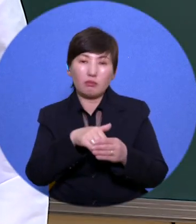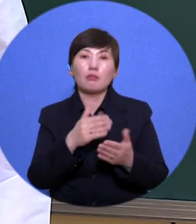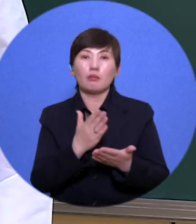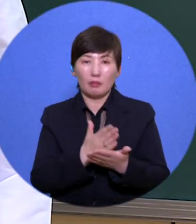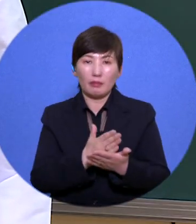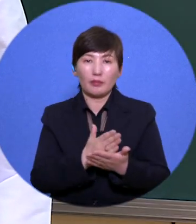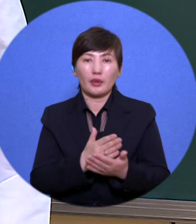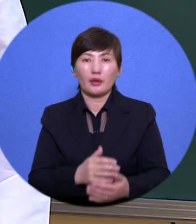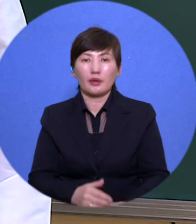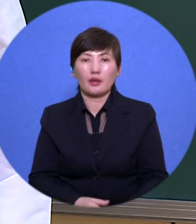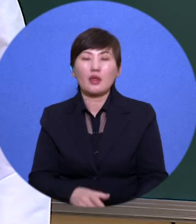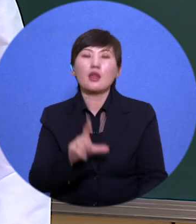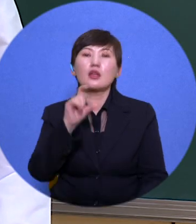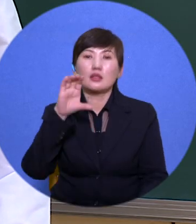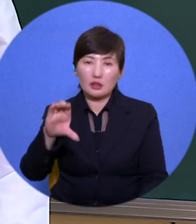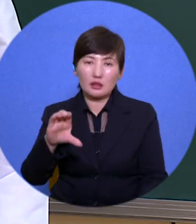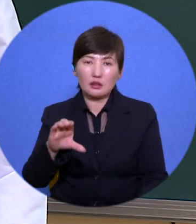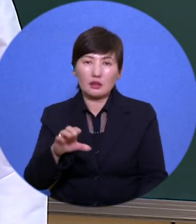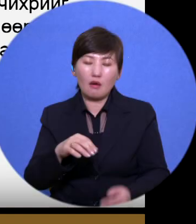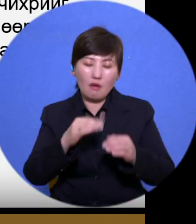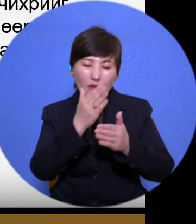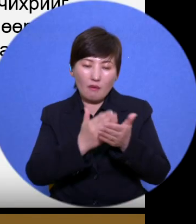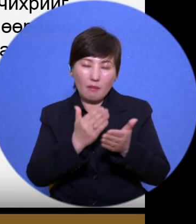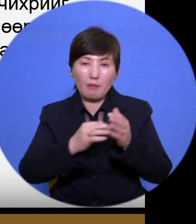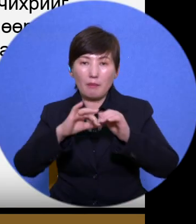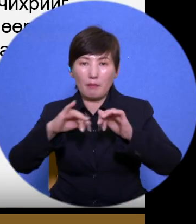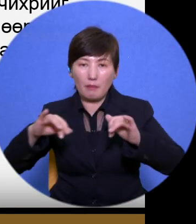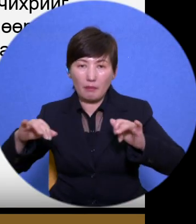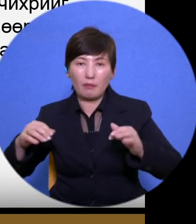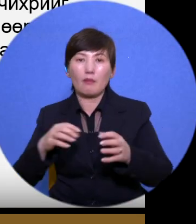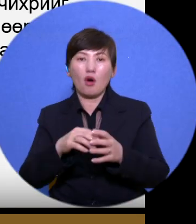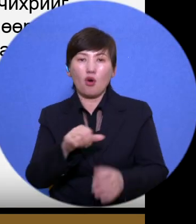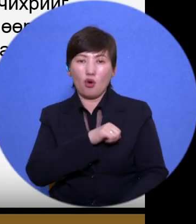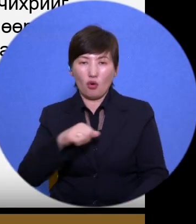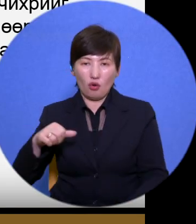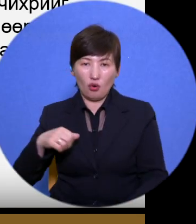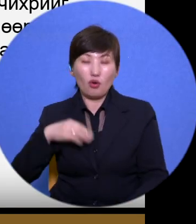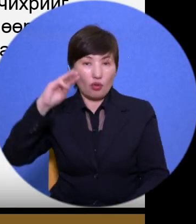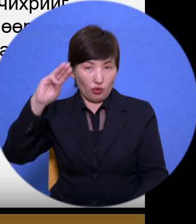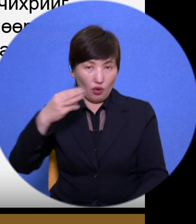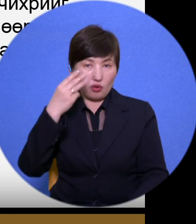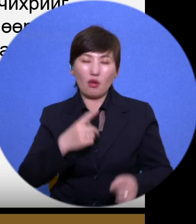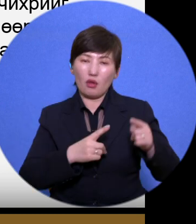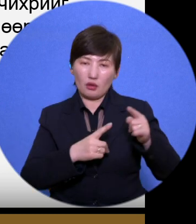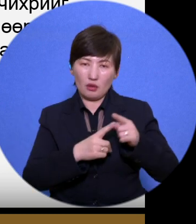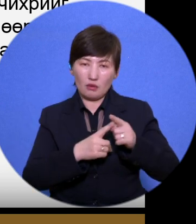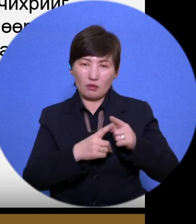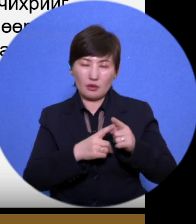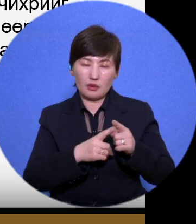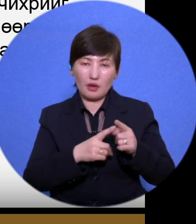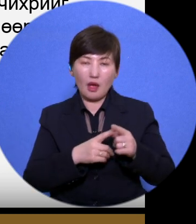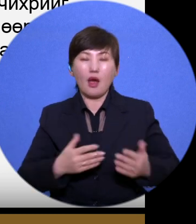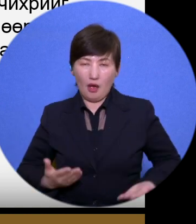амьдардаг. Тэгээ эс нь бол энэ нян нь бол хуваагдаж үржигдэг. Өөрийн гэсэн тодорхой дисвүртэй тийм орчны хязгаартай.